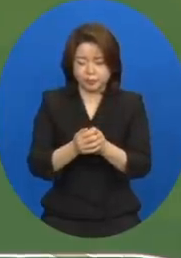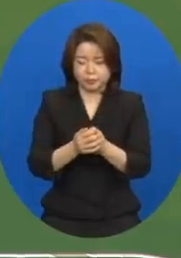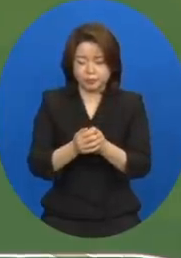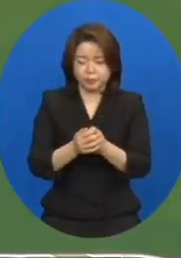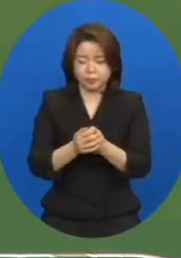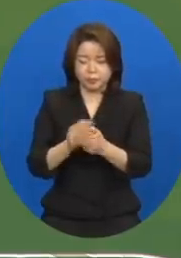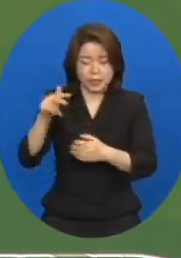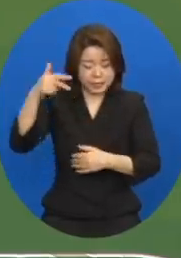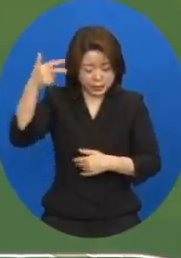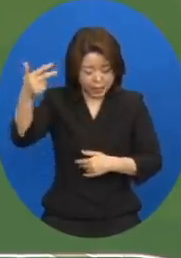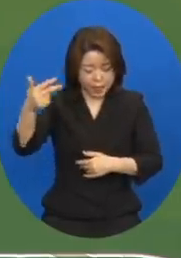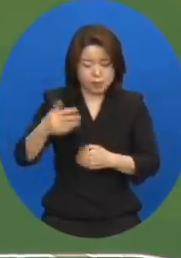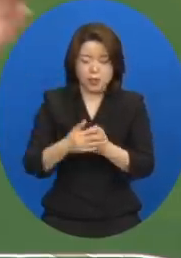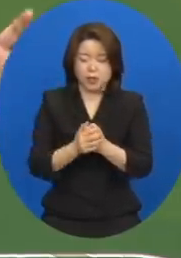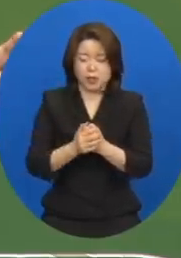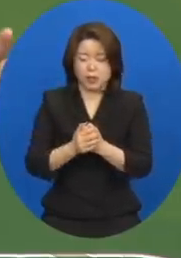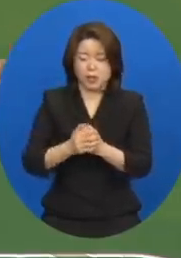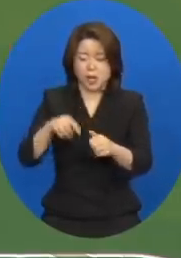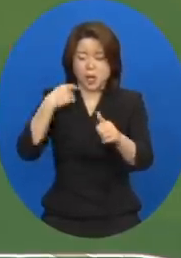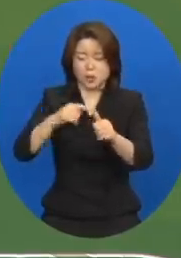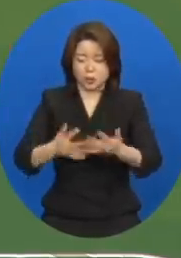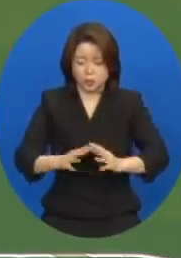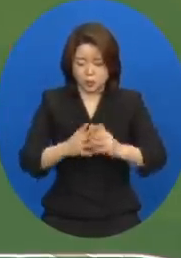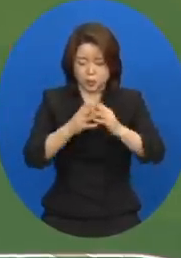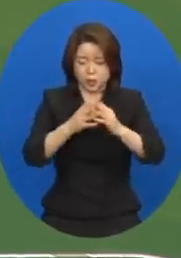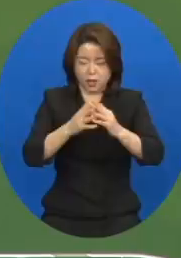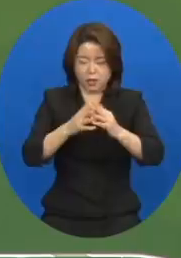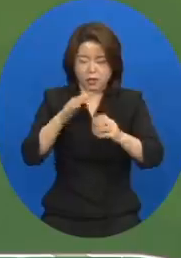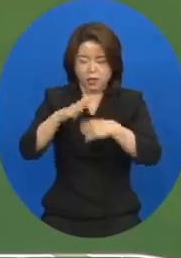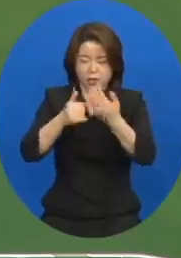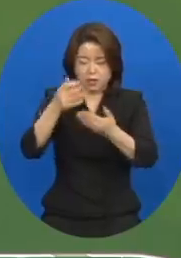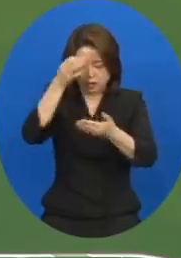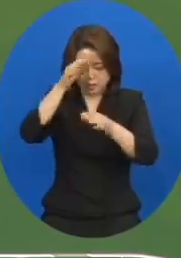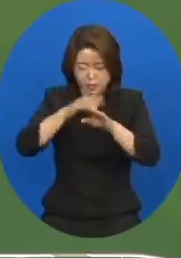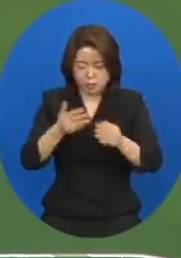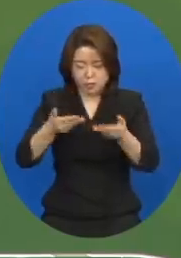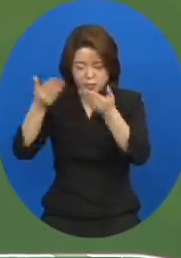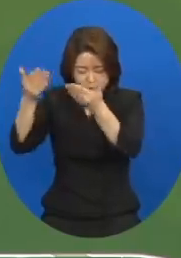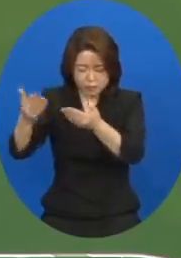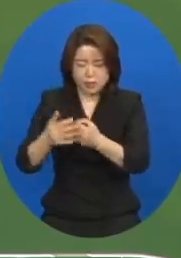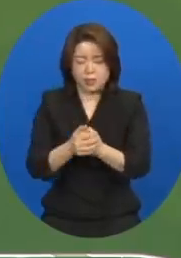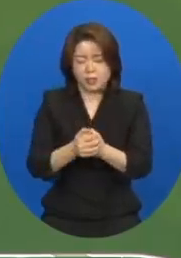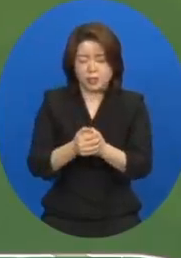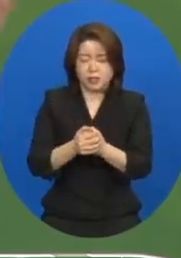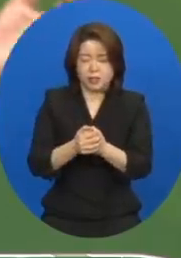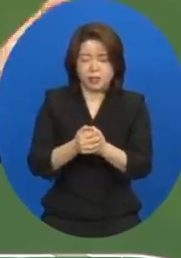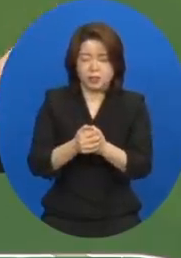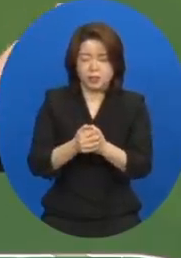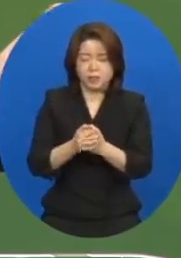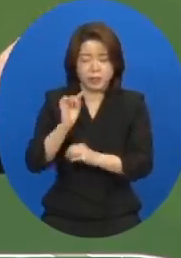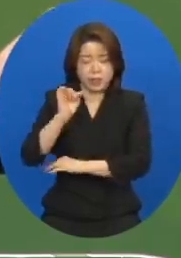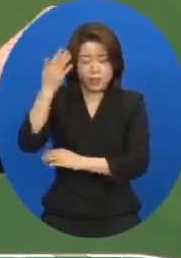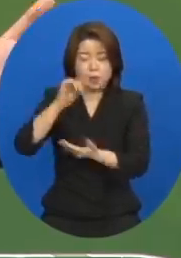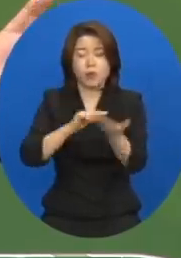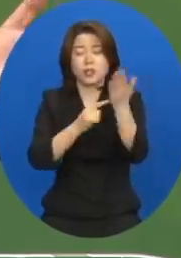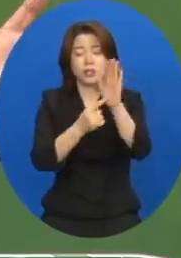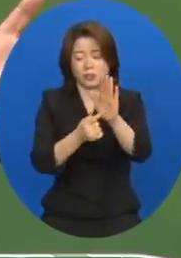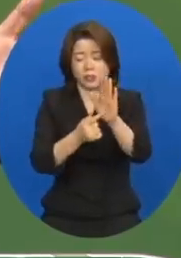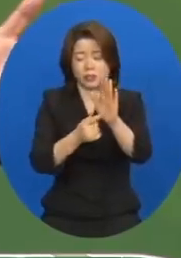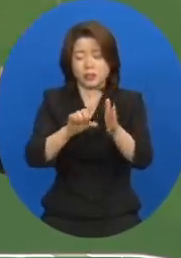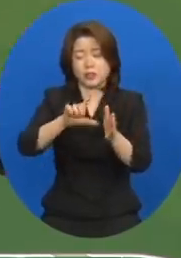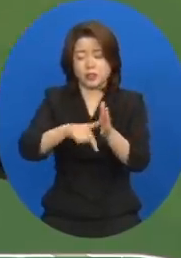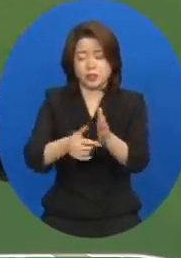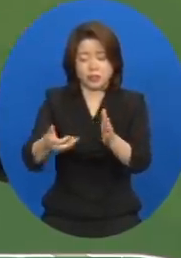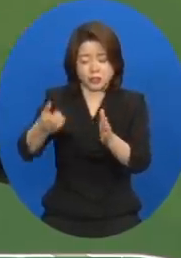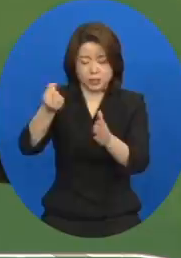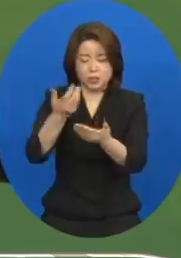다음 주일이면 교육관 봉헌 예배를 드리려고 합니다. 하나님, 영광 드러내는 시간 되게